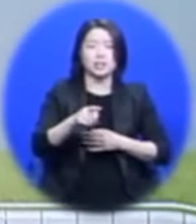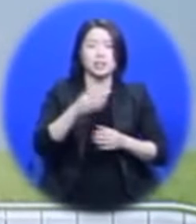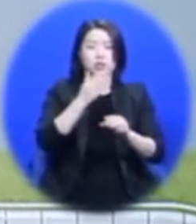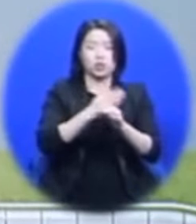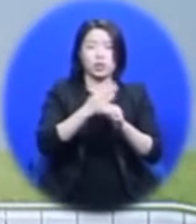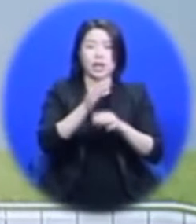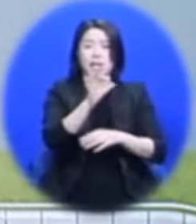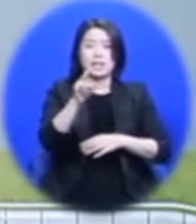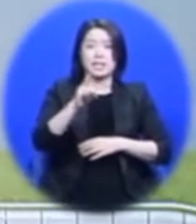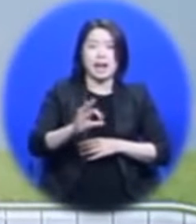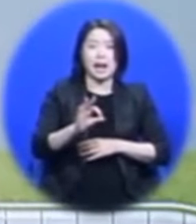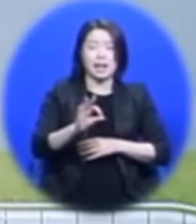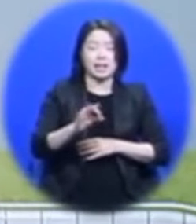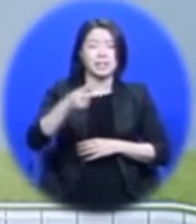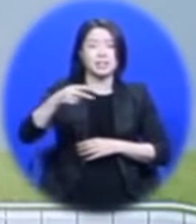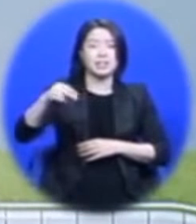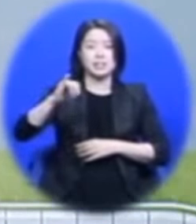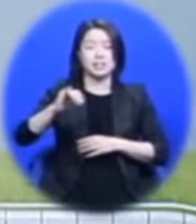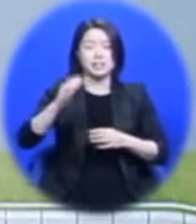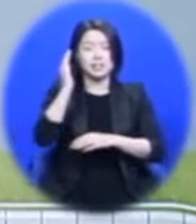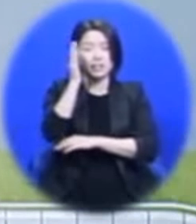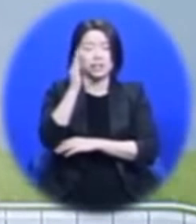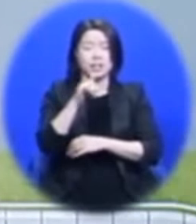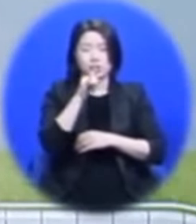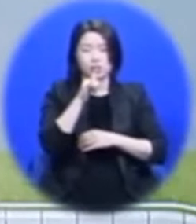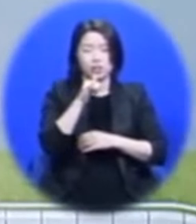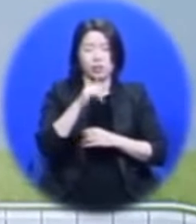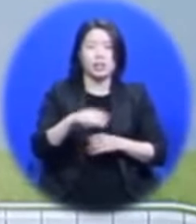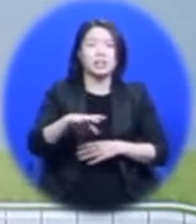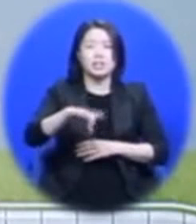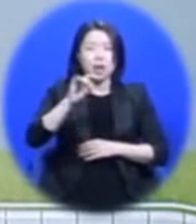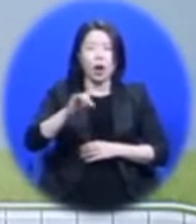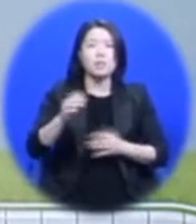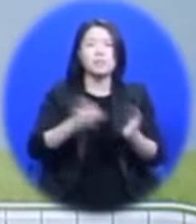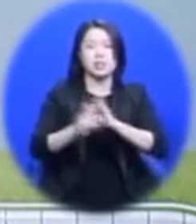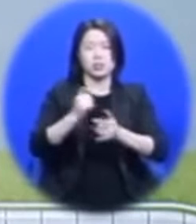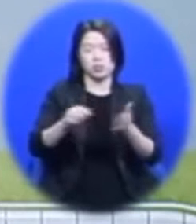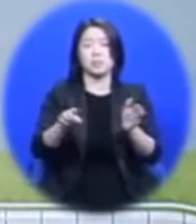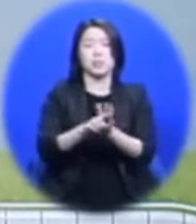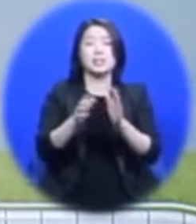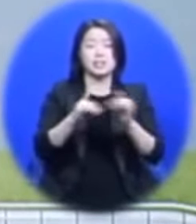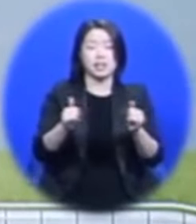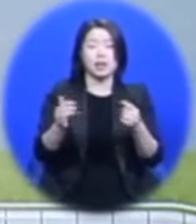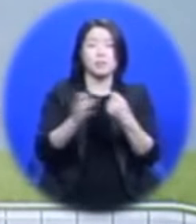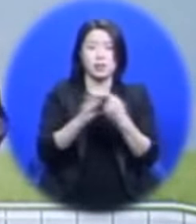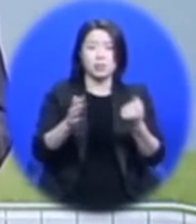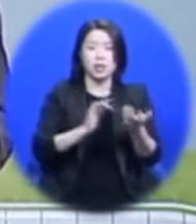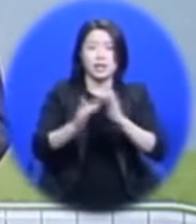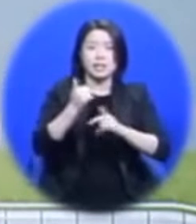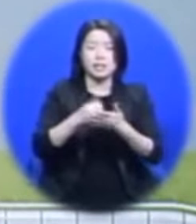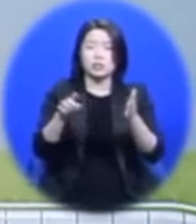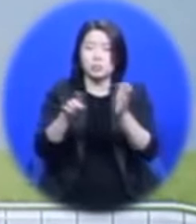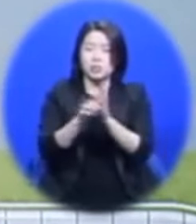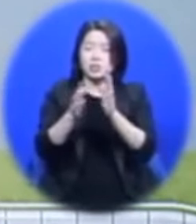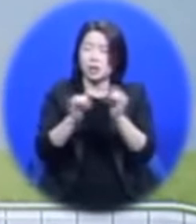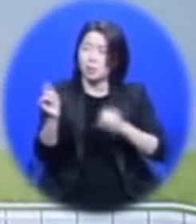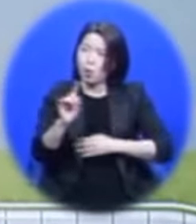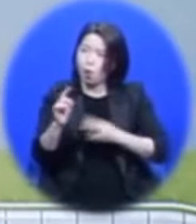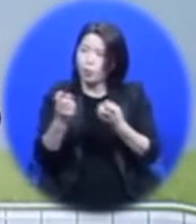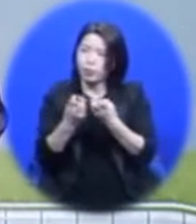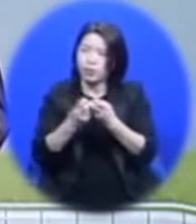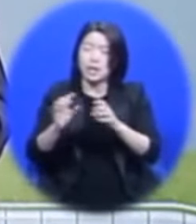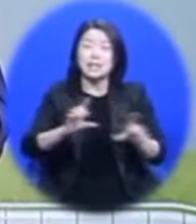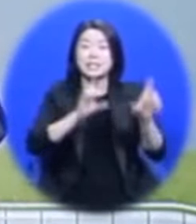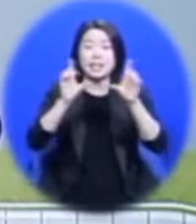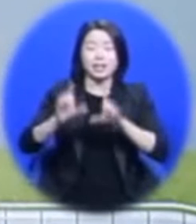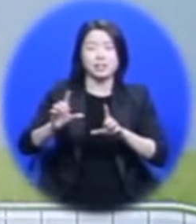이야기 하셨어요. 양씨는 예수를 처음 이제 믿은 분입니다. 그러니 예수 믿는 사람이 어떻게 사는 것인지를